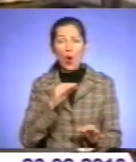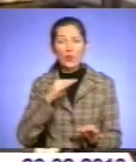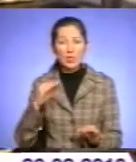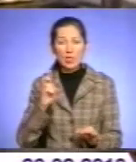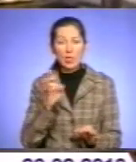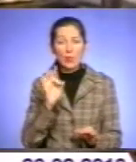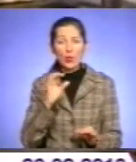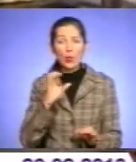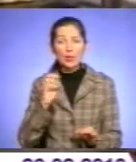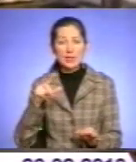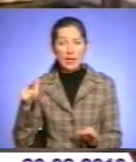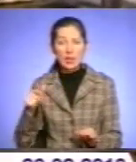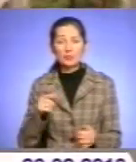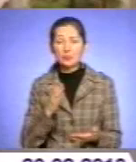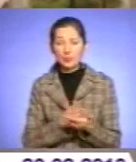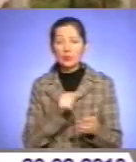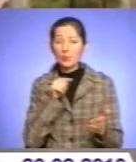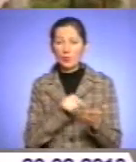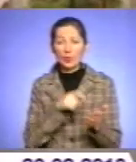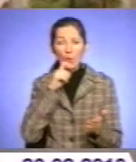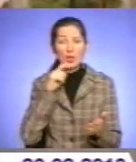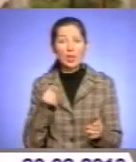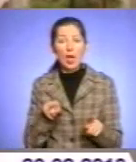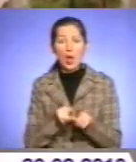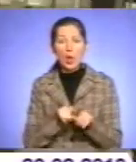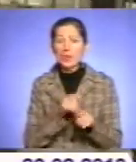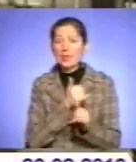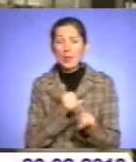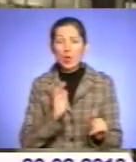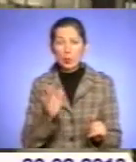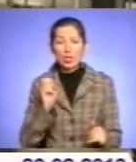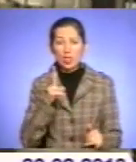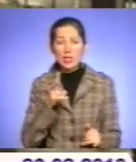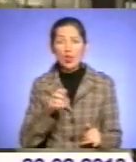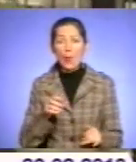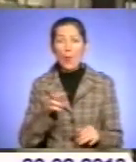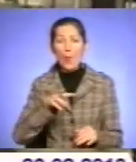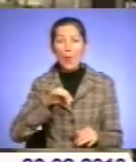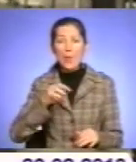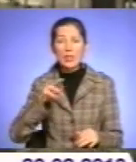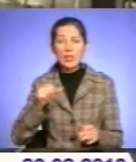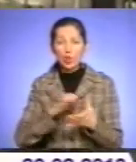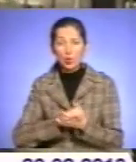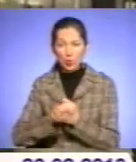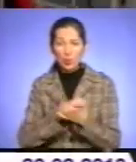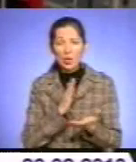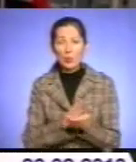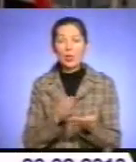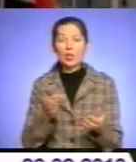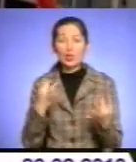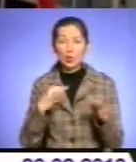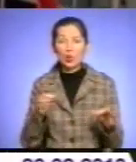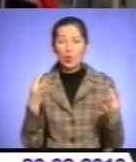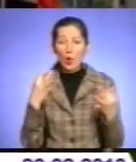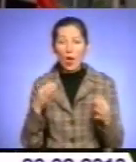дотримується позиції. Україна одночасно не може бути і членом Митного Союзу, і мати зону вільної торгівлі з Європейським Союзом. Віктор